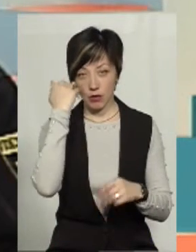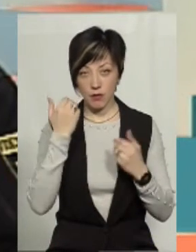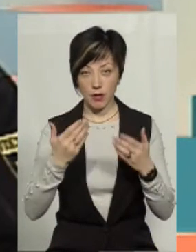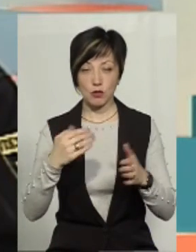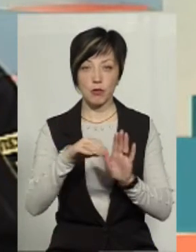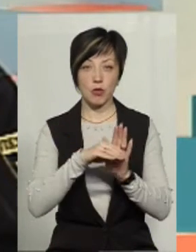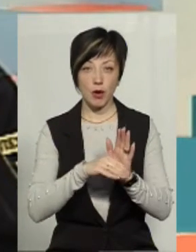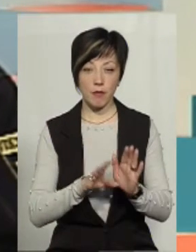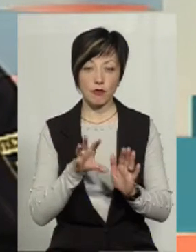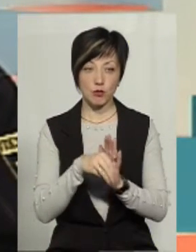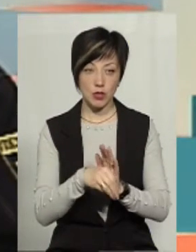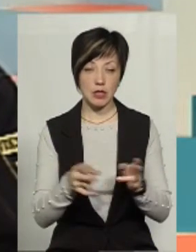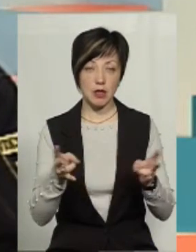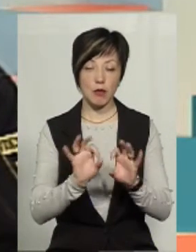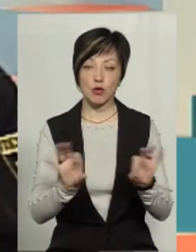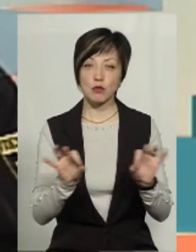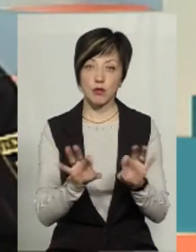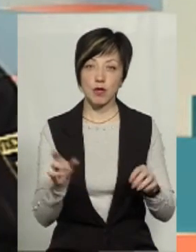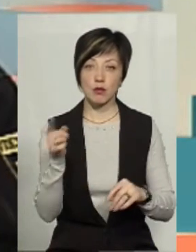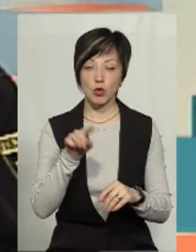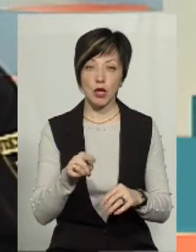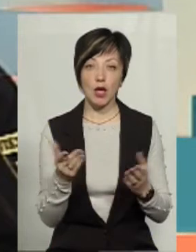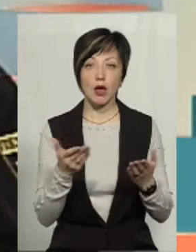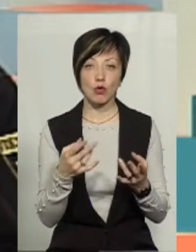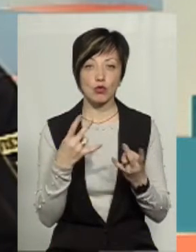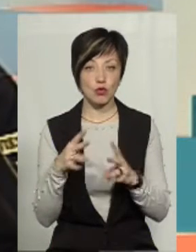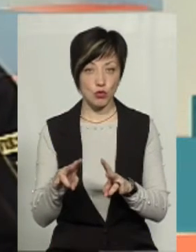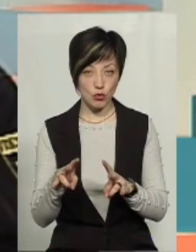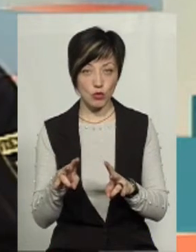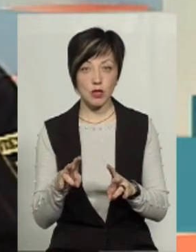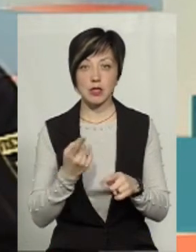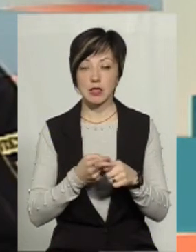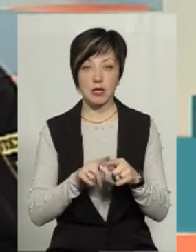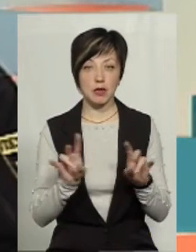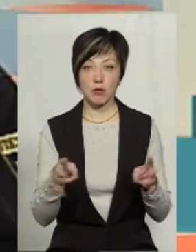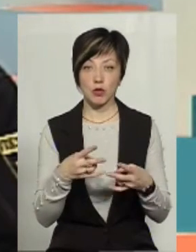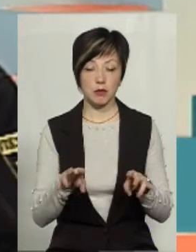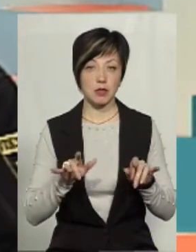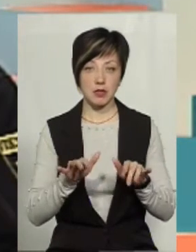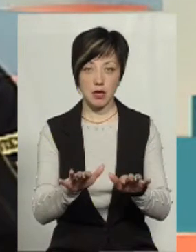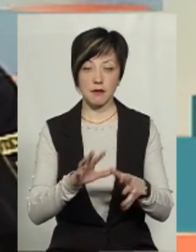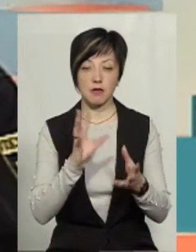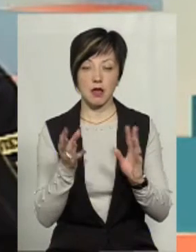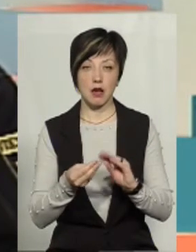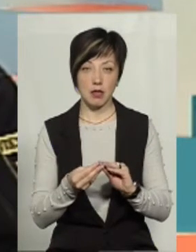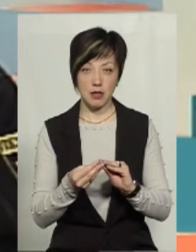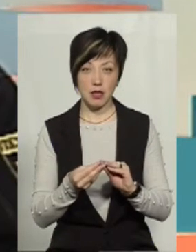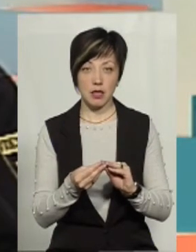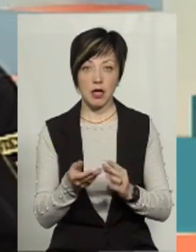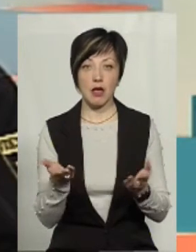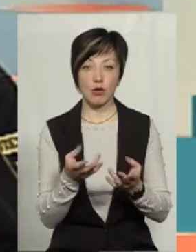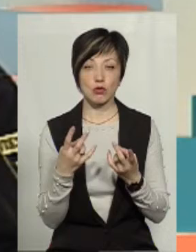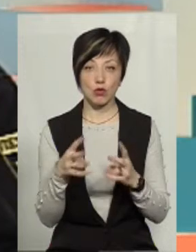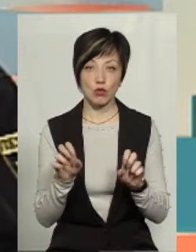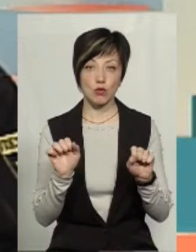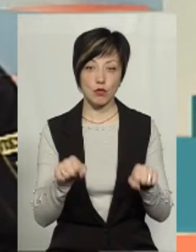вашій передачі в тому числі. Треба розповідати про те, яку шкоду, і що це не потрібний захід взагалі, і яку